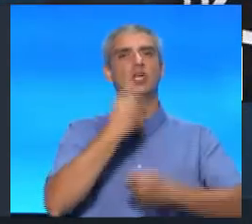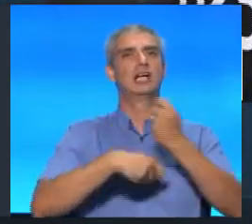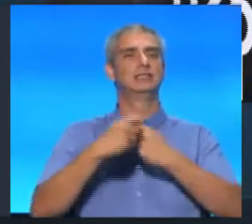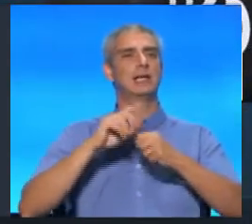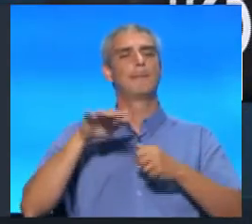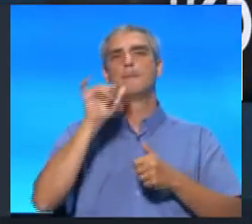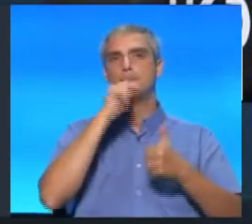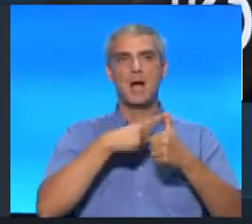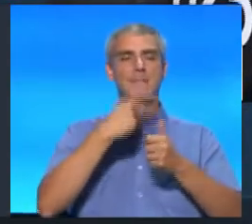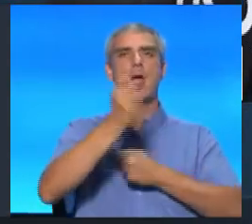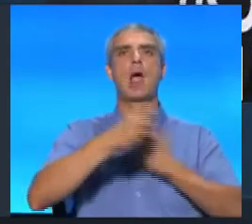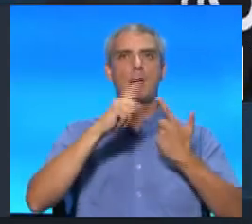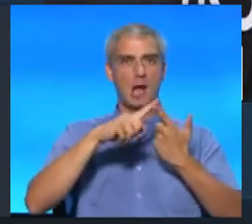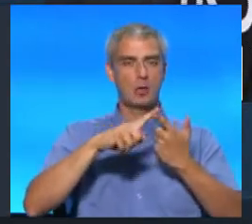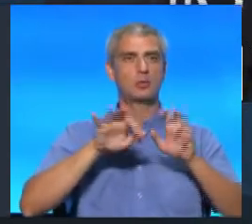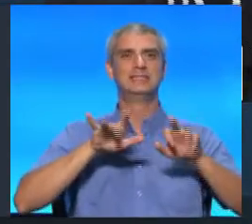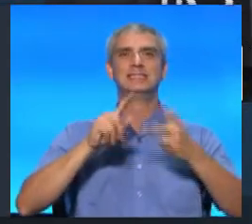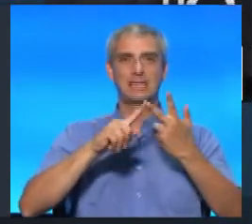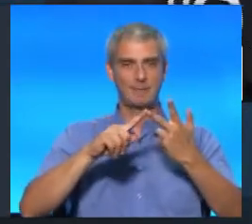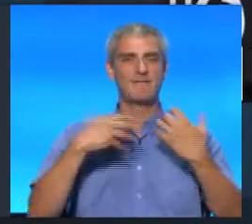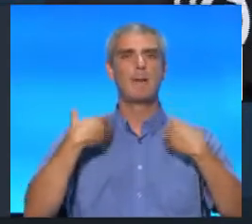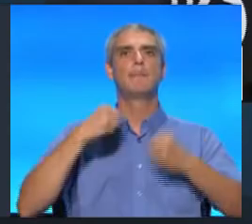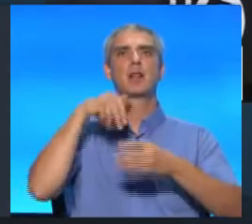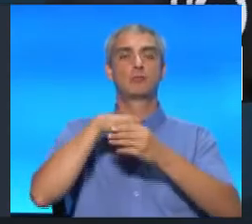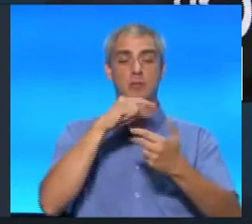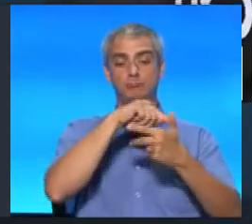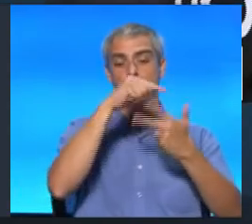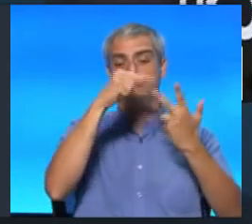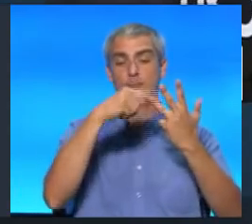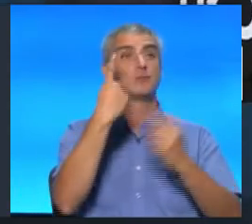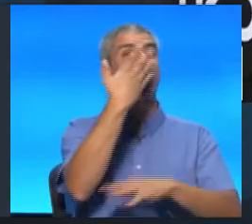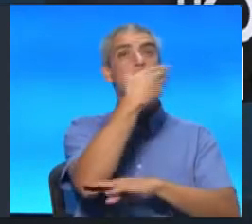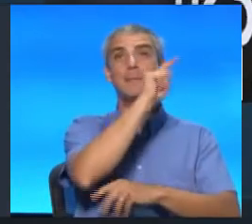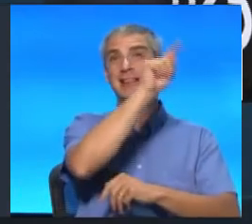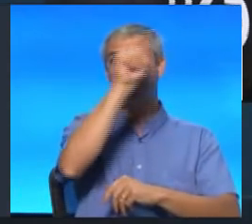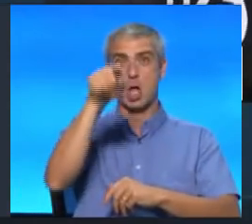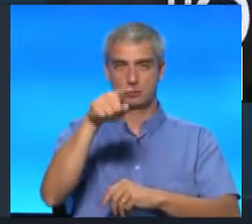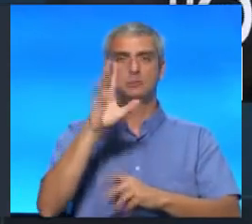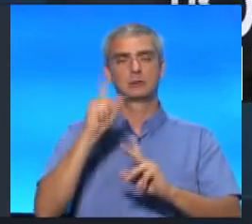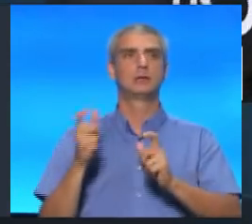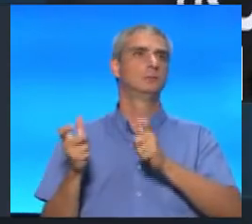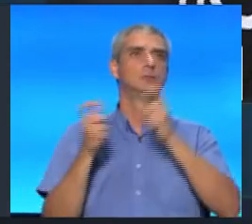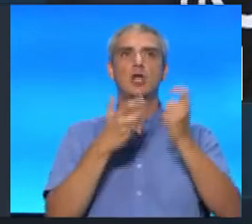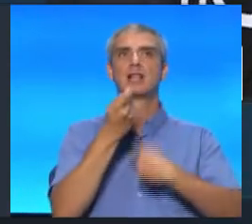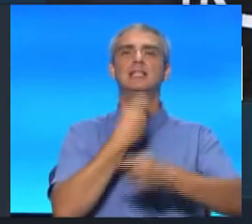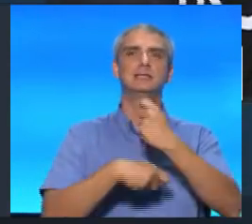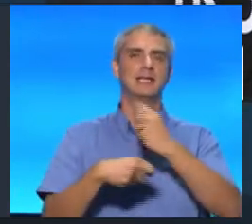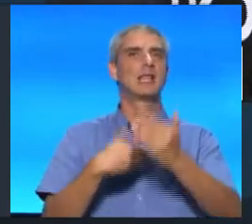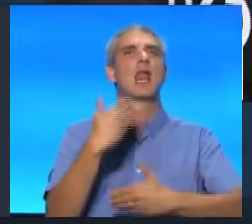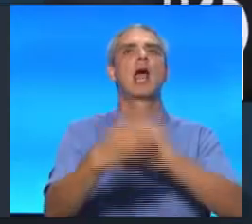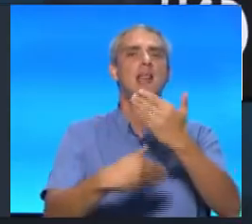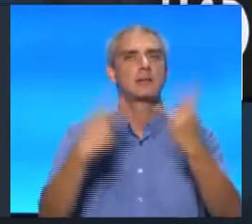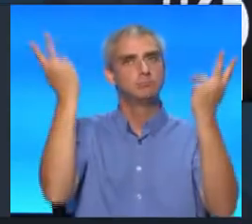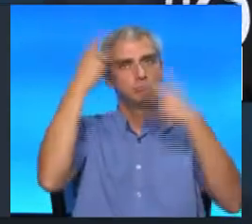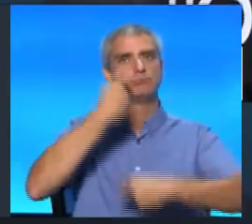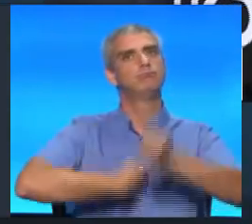מים, חקלאות, סייבר וביטחון פנים. בכל אחת מן המדינות אמורה המשלחת הזאת, המשלחת העסקית, לקדם עסקאות